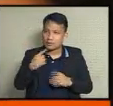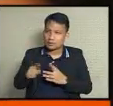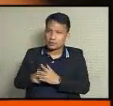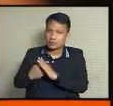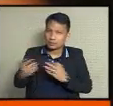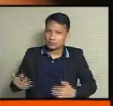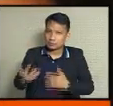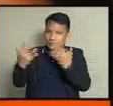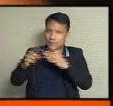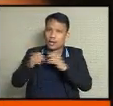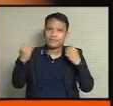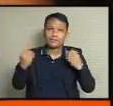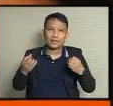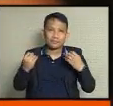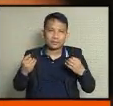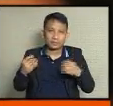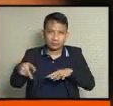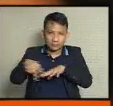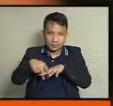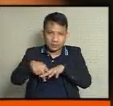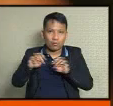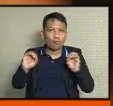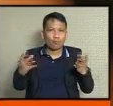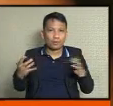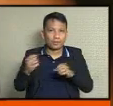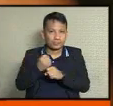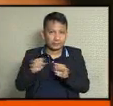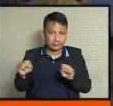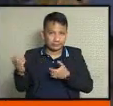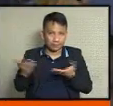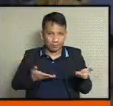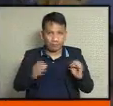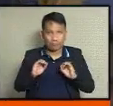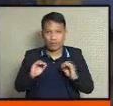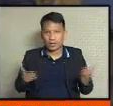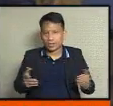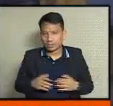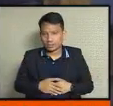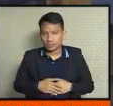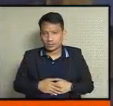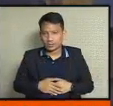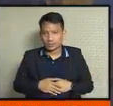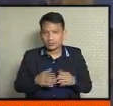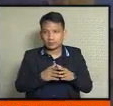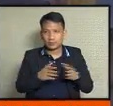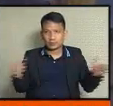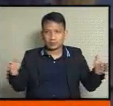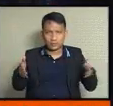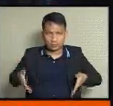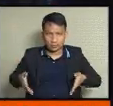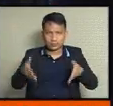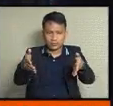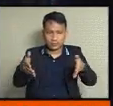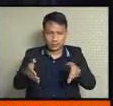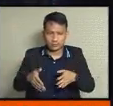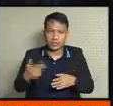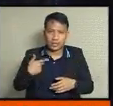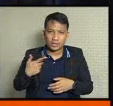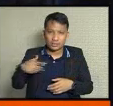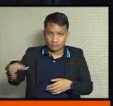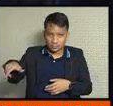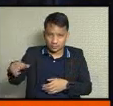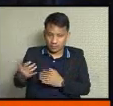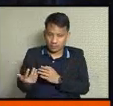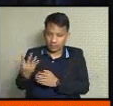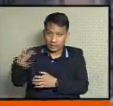baka masunog kami lahat. At tingnan, sinilas, wala kami na ano, nabit-bit. Malalapad naman ang mga kalsada at may mga fire hydrant